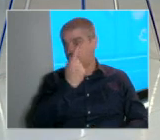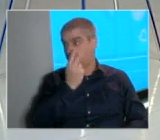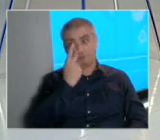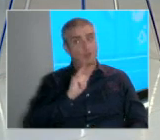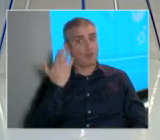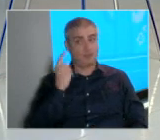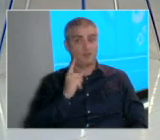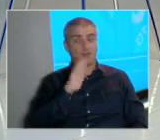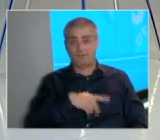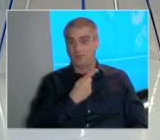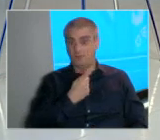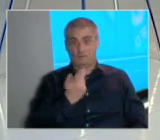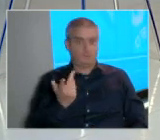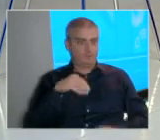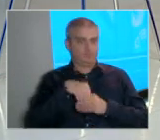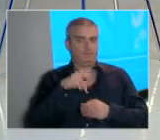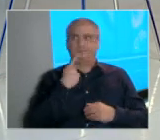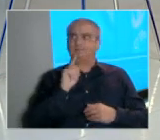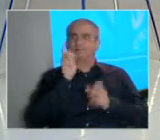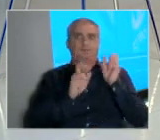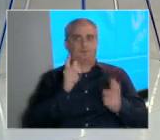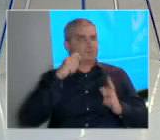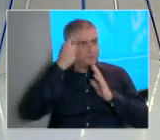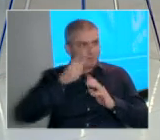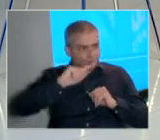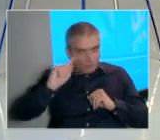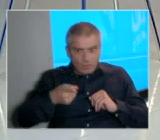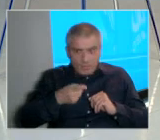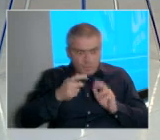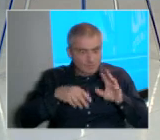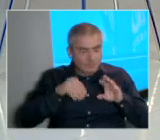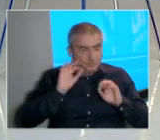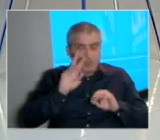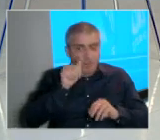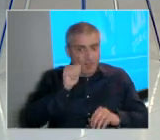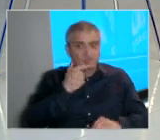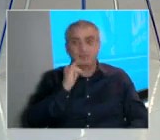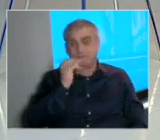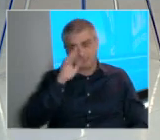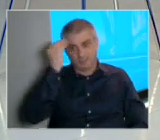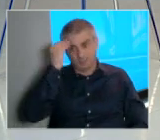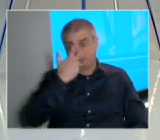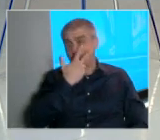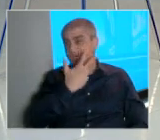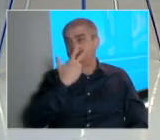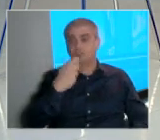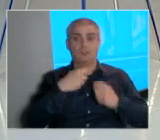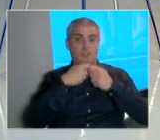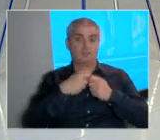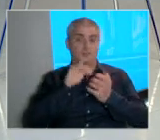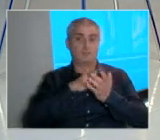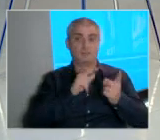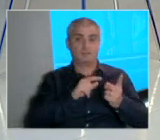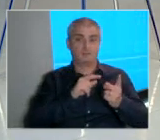ראו. אפילו מצביעי כחול לבן, פתאום גילו רק, מי זה האנשים האלה של הסרטון? מה, כל אלה חברי כחול לבן? אז כן, גם טוב לזכור ש33